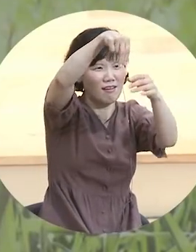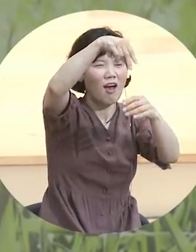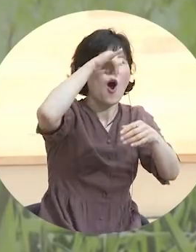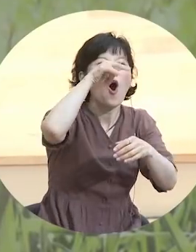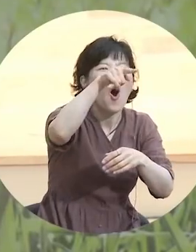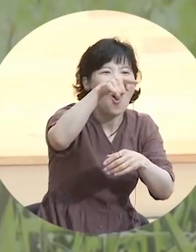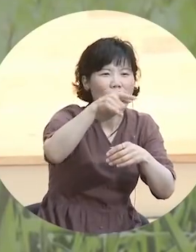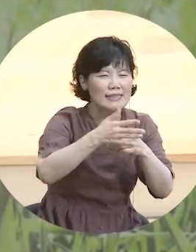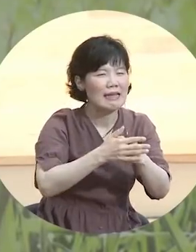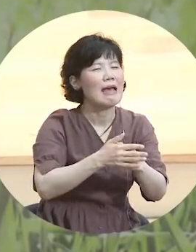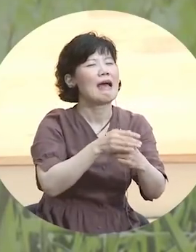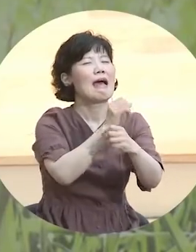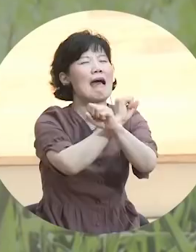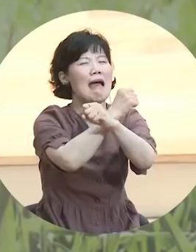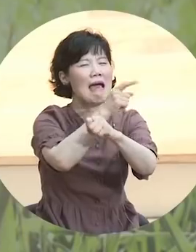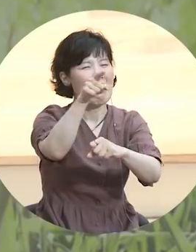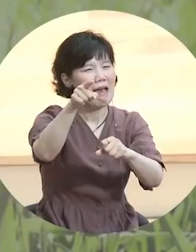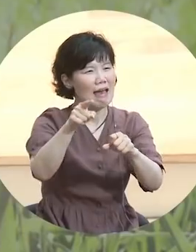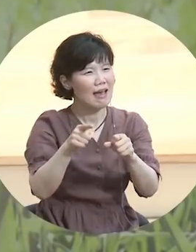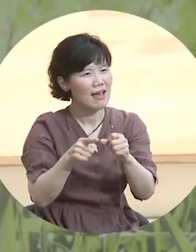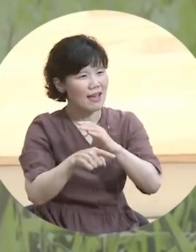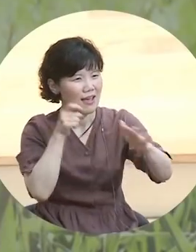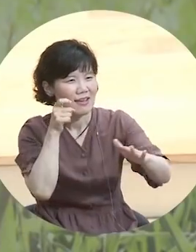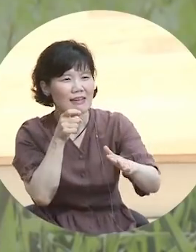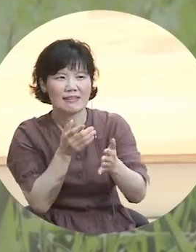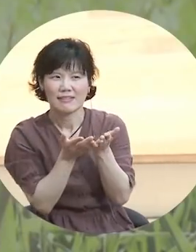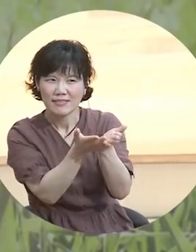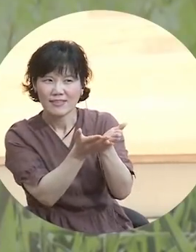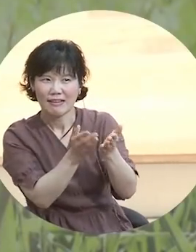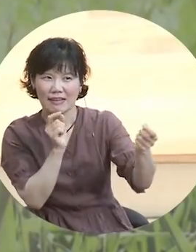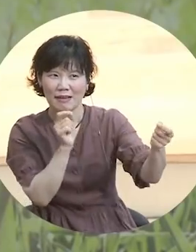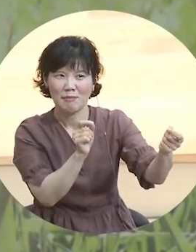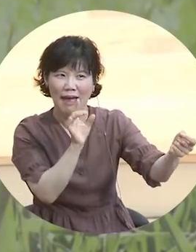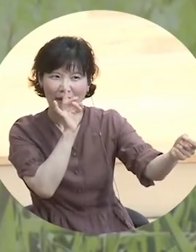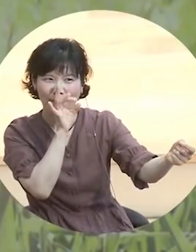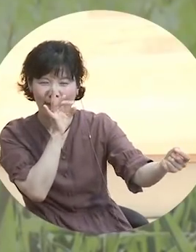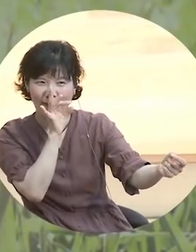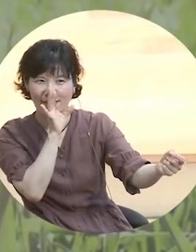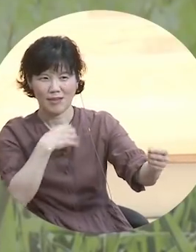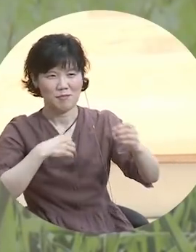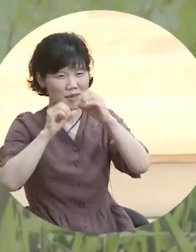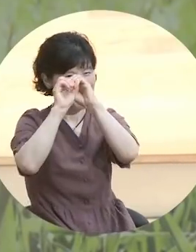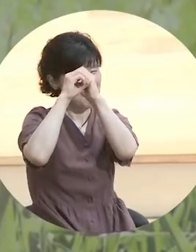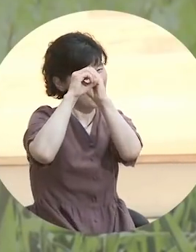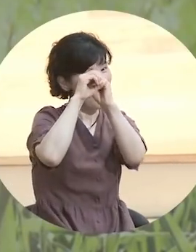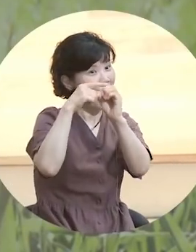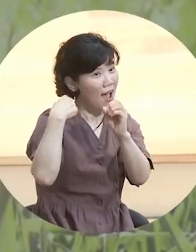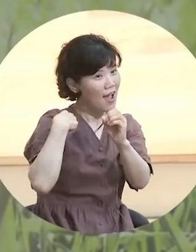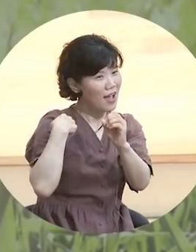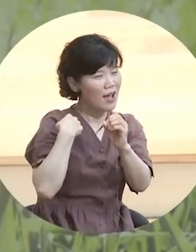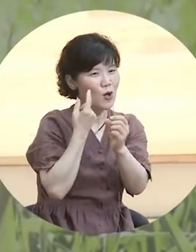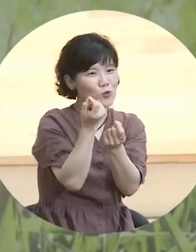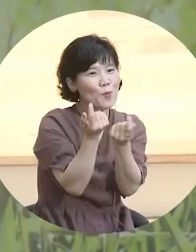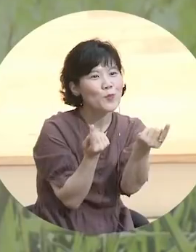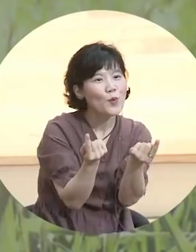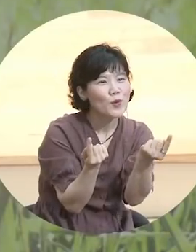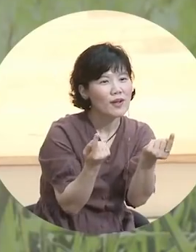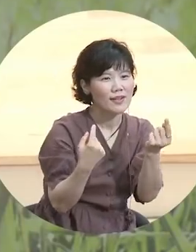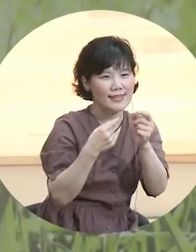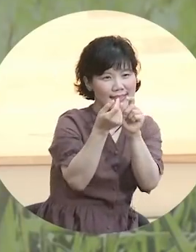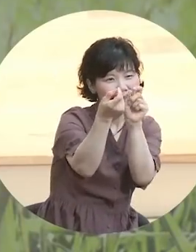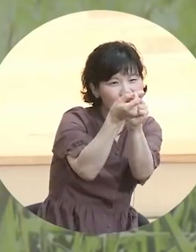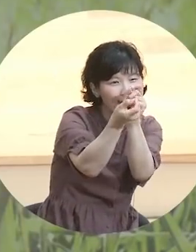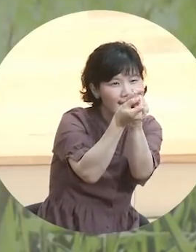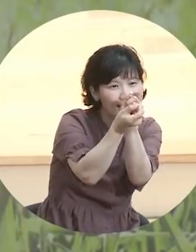그렇죠? 그래서 이 해적선을 이제 가까이 가면 안 되겠다 생각하고 이제 망원경을 조금 더 이제 조절을 해가지고 더